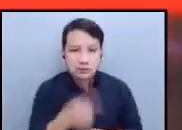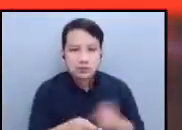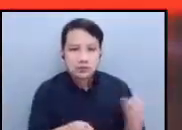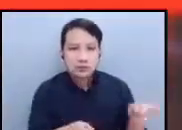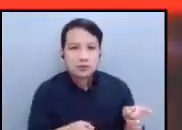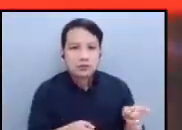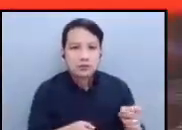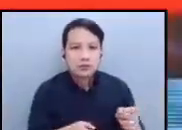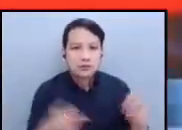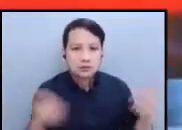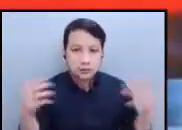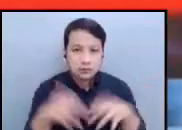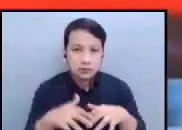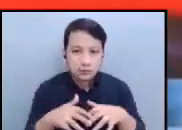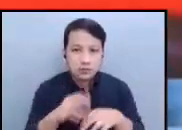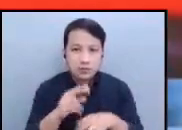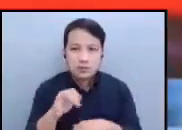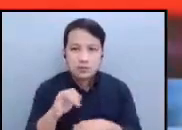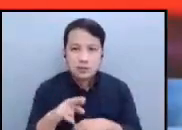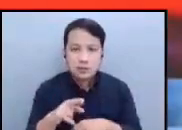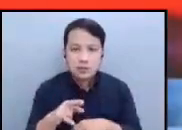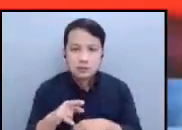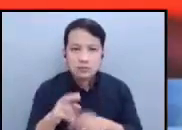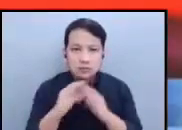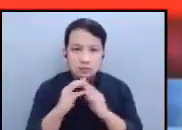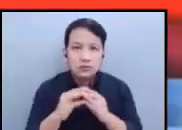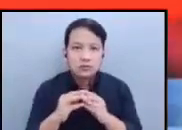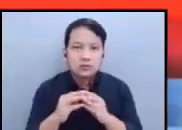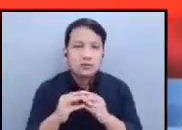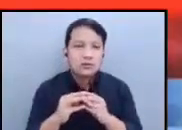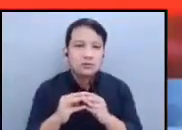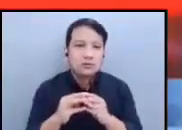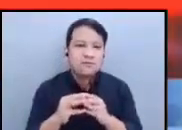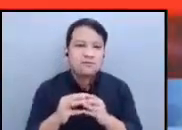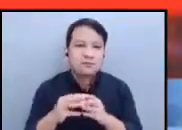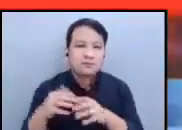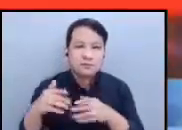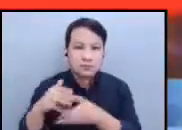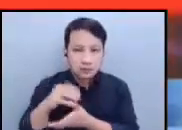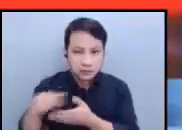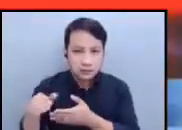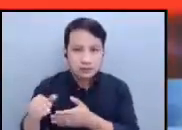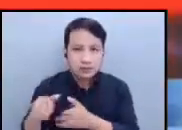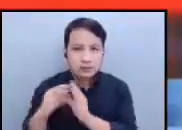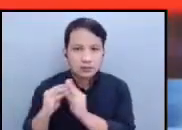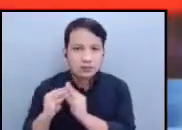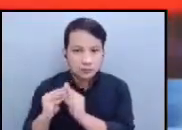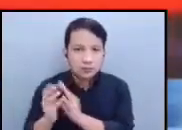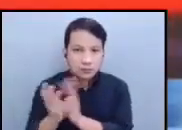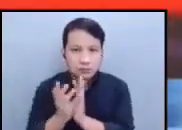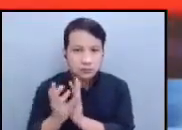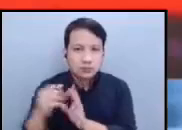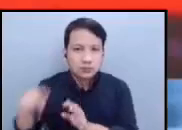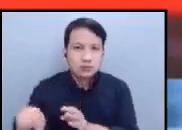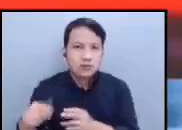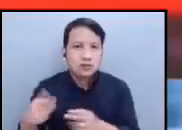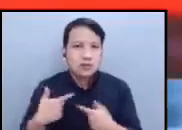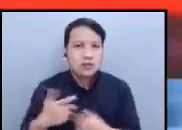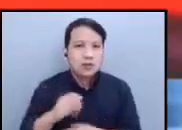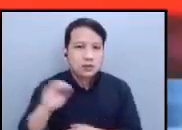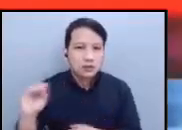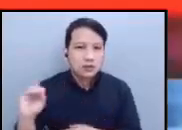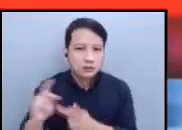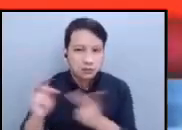sila dito sa national. Pero itong mga minority, itong mga Muslim community, meron po silang lugar